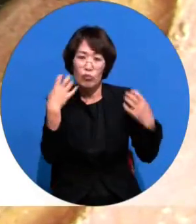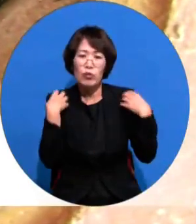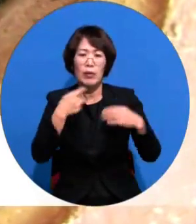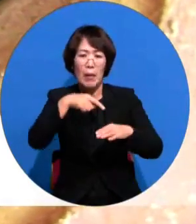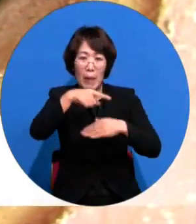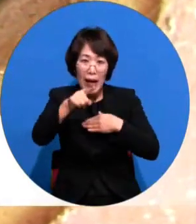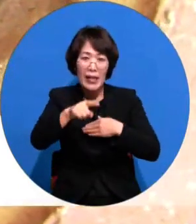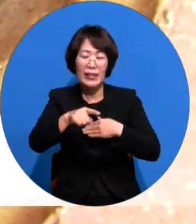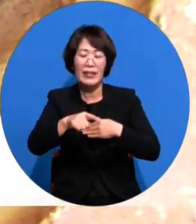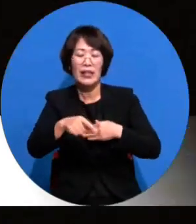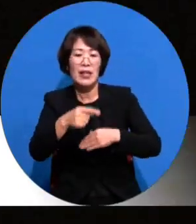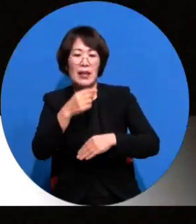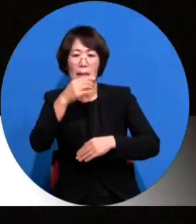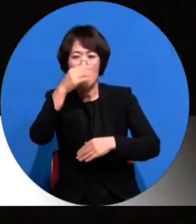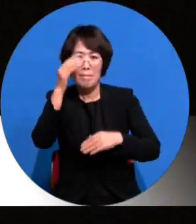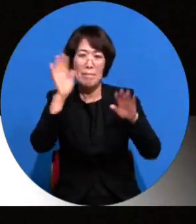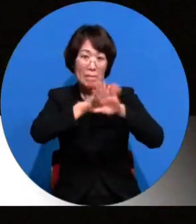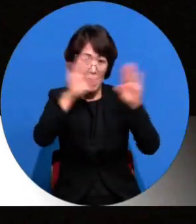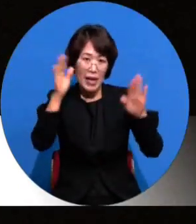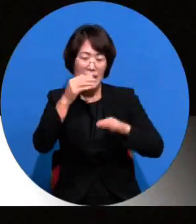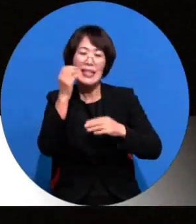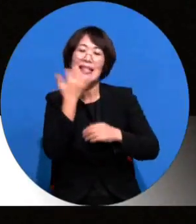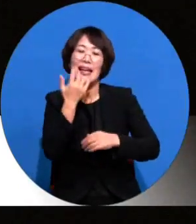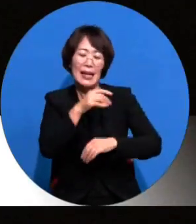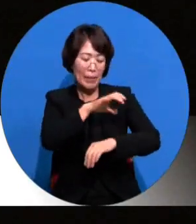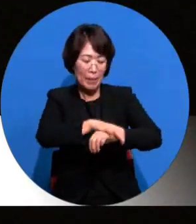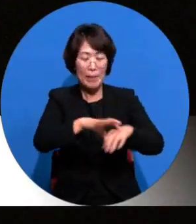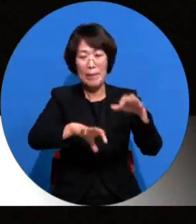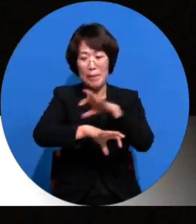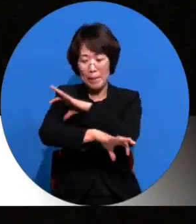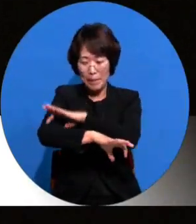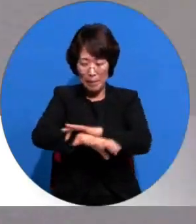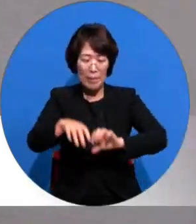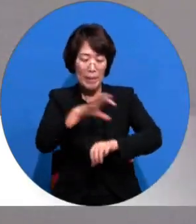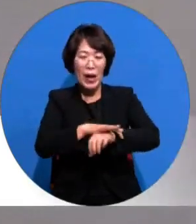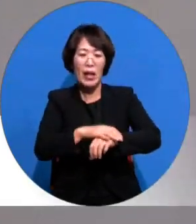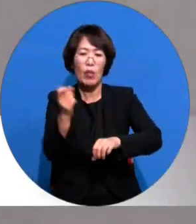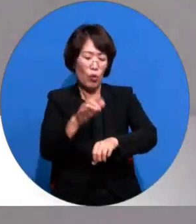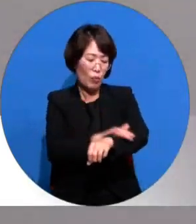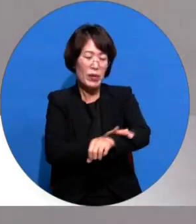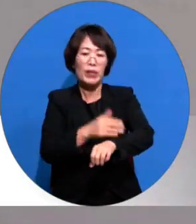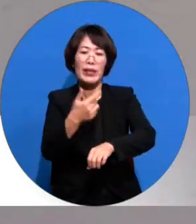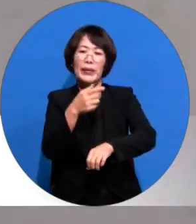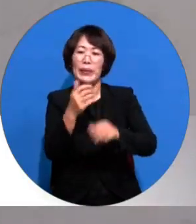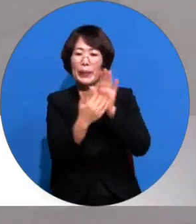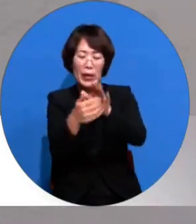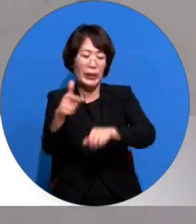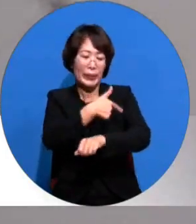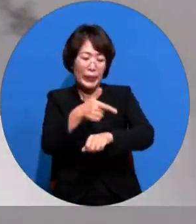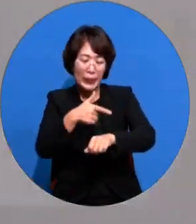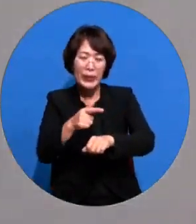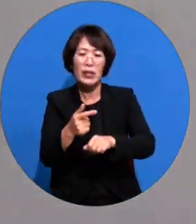외출 시에 밝은색 긴 소매, 긴 바지를 입고 노출 피부에는 기피제를 사용하는 등